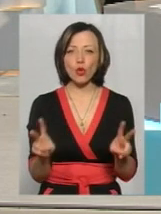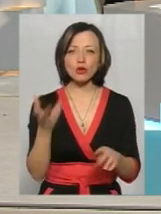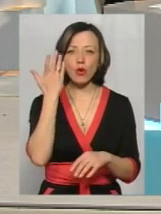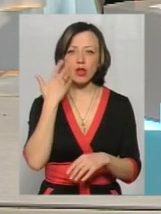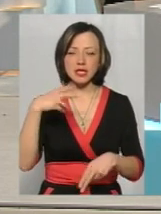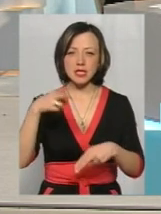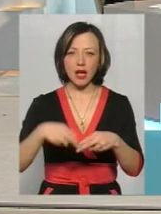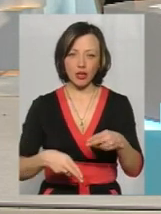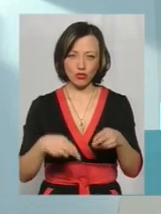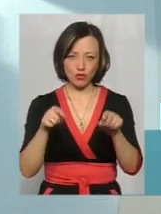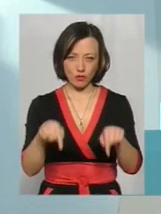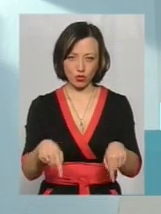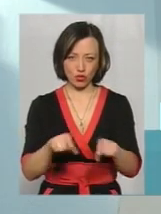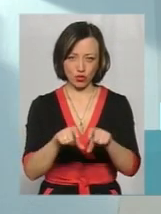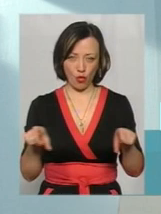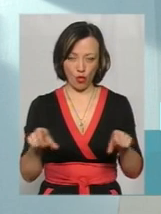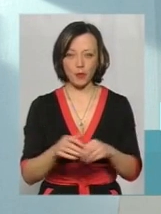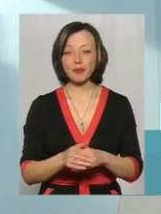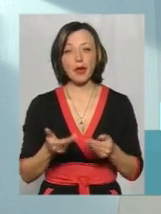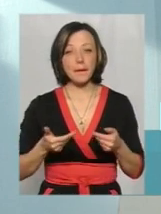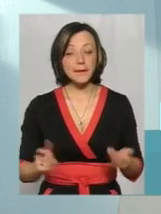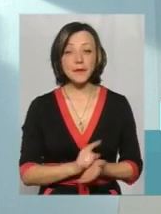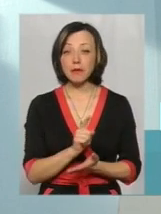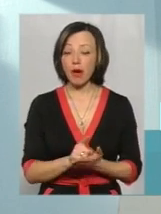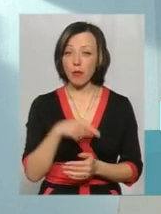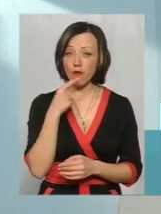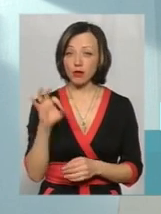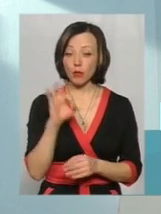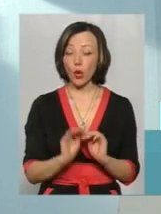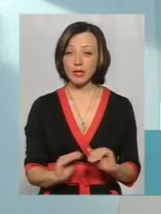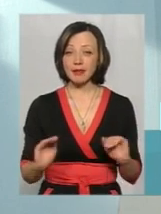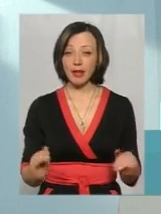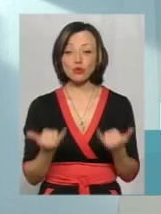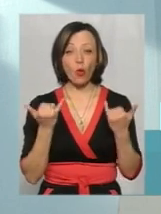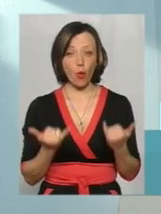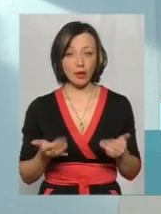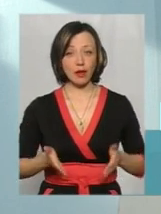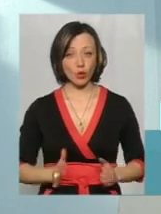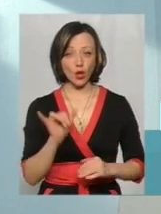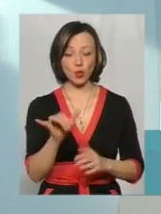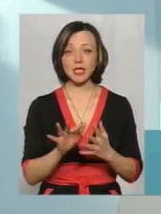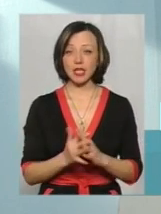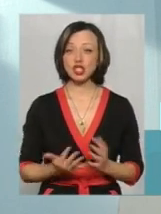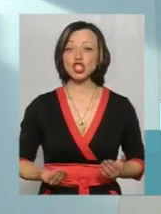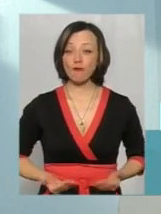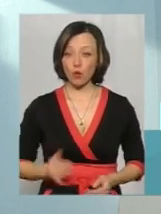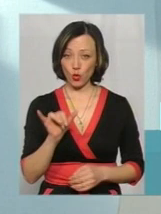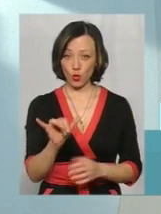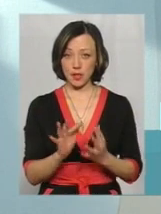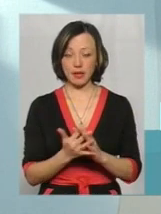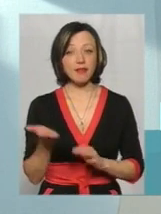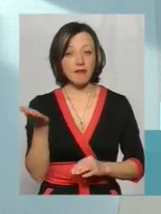колись закінчував цю школу. Ми маємо говорити про тих дітей, які сьогодні народилися у селі, живуть у селі.